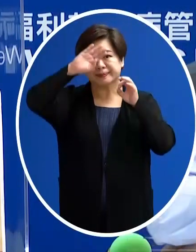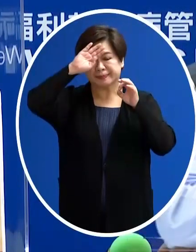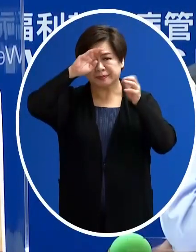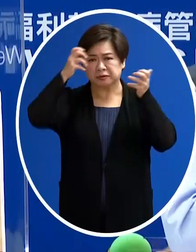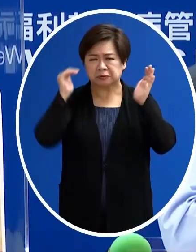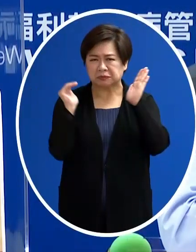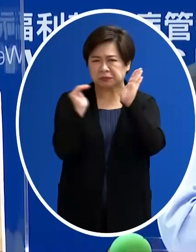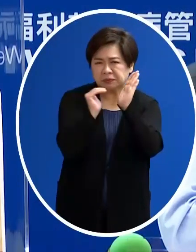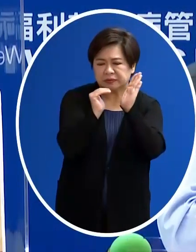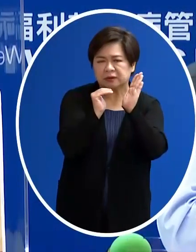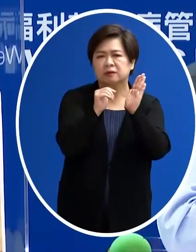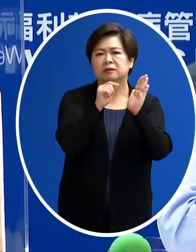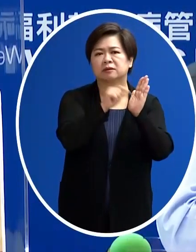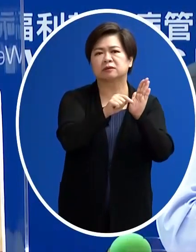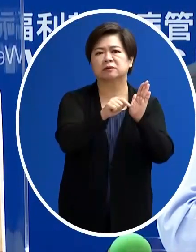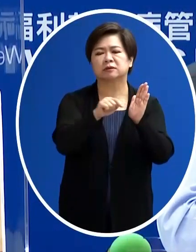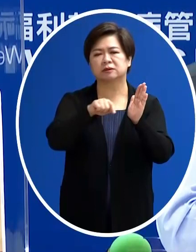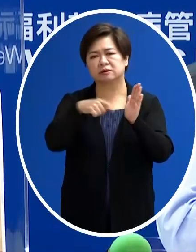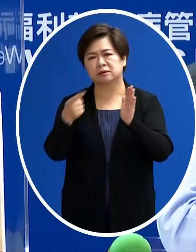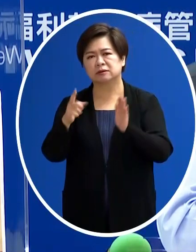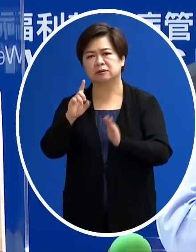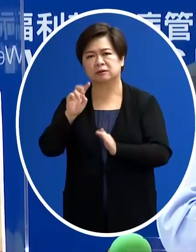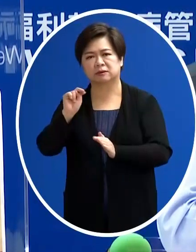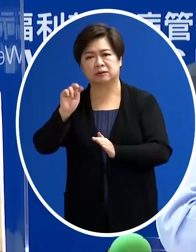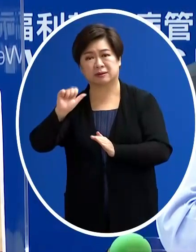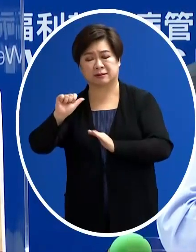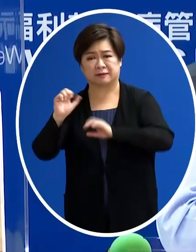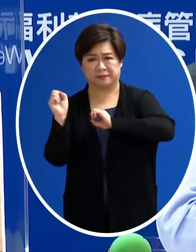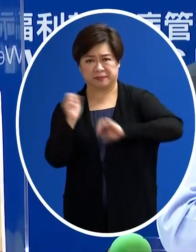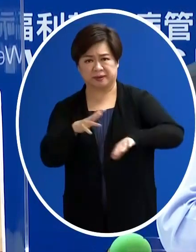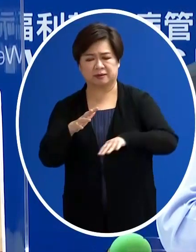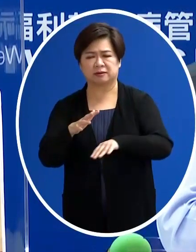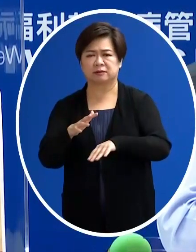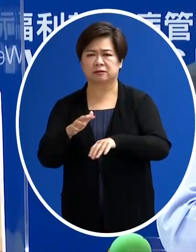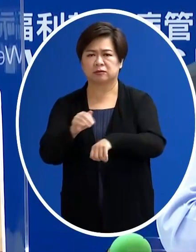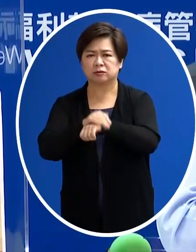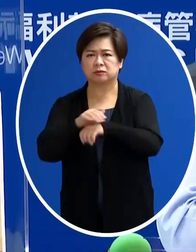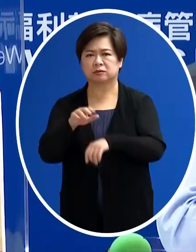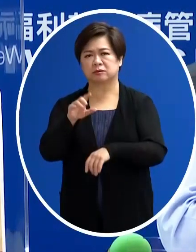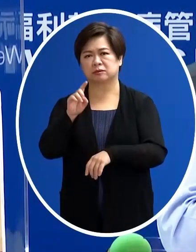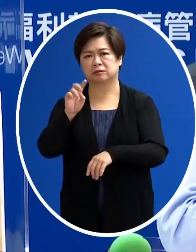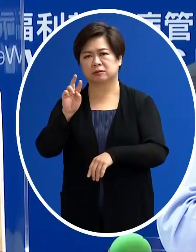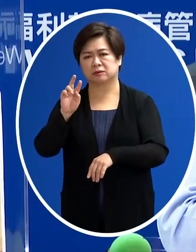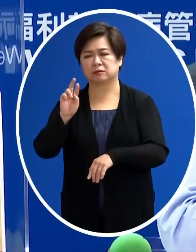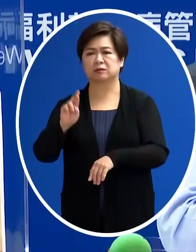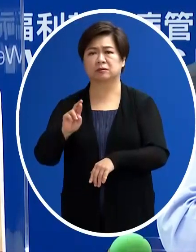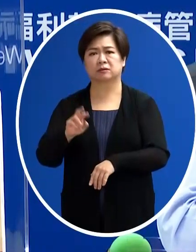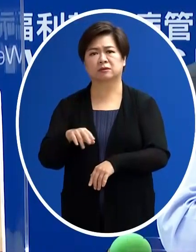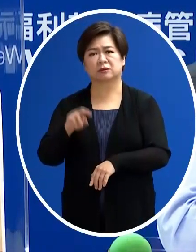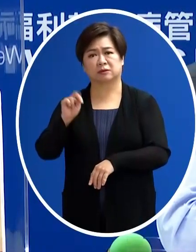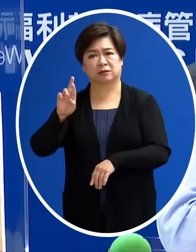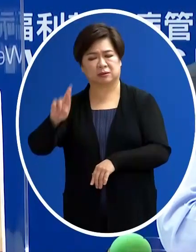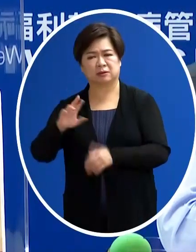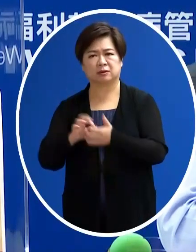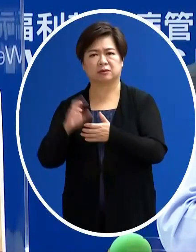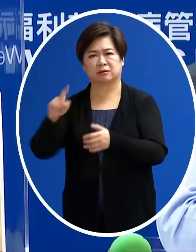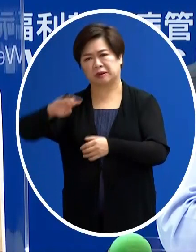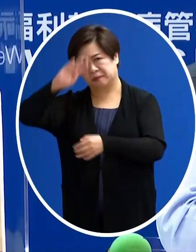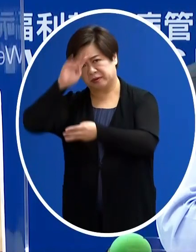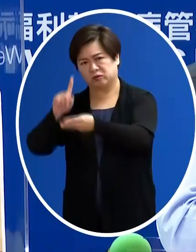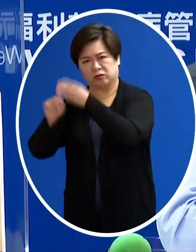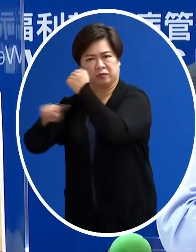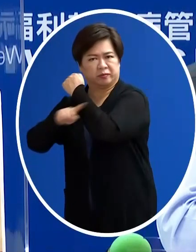安宁，然后再过来 DNR， 那再过来我们现在病人自主健康权利法案，都是在强调